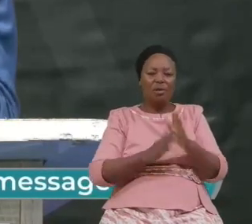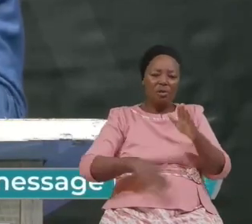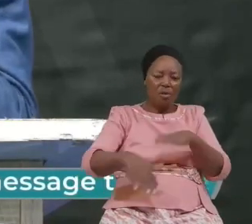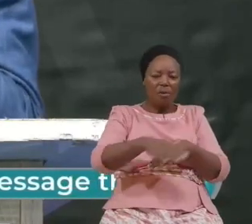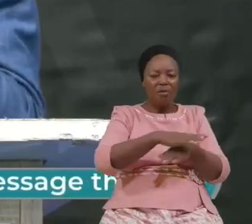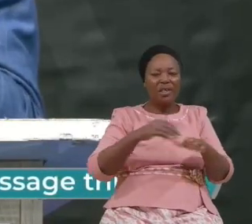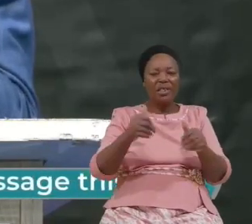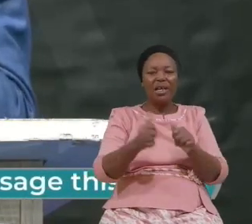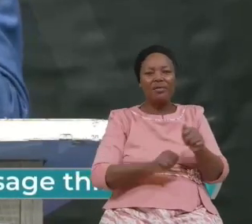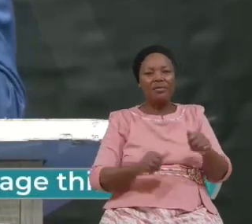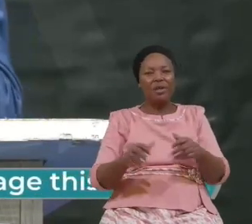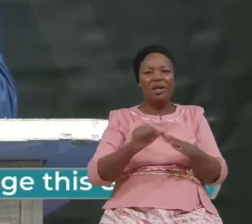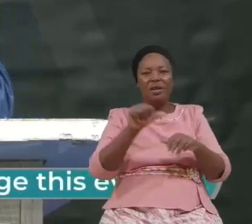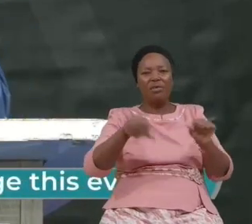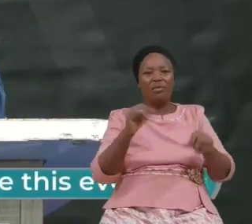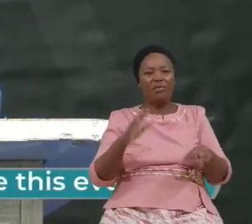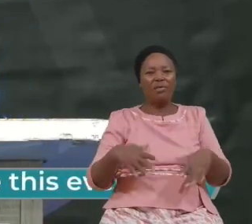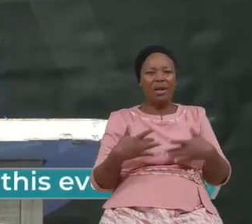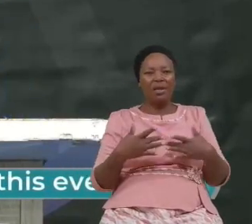vie